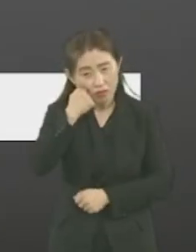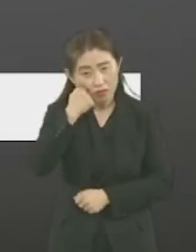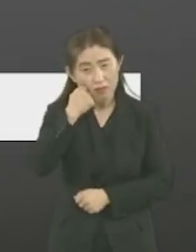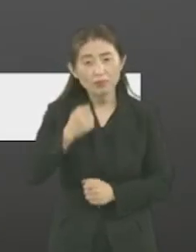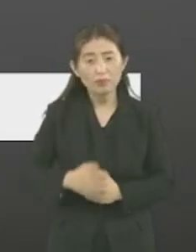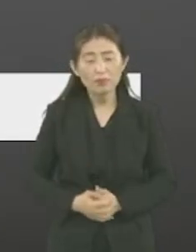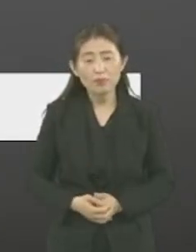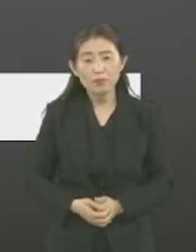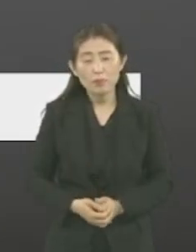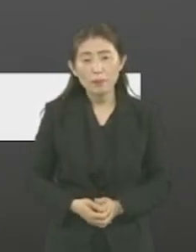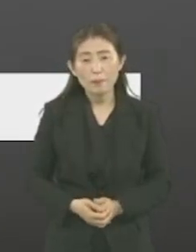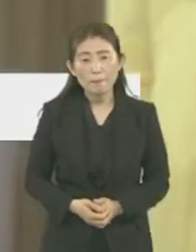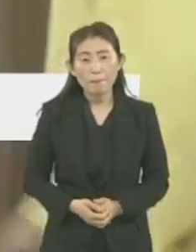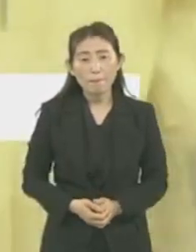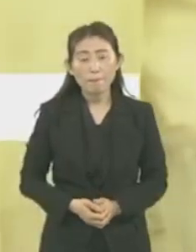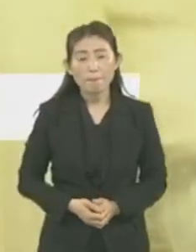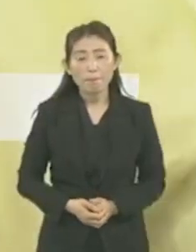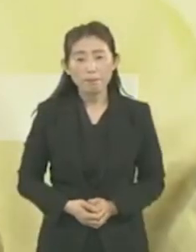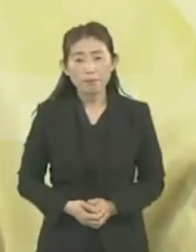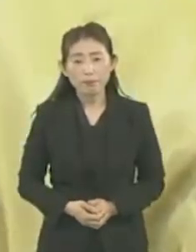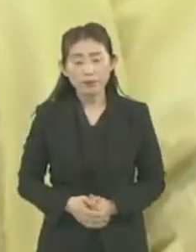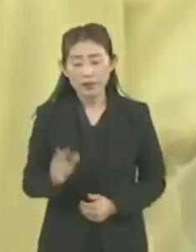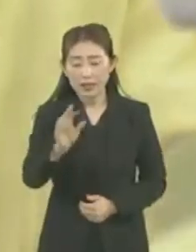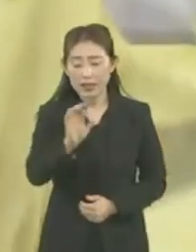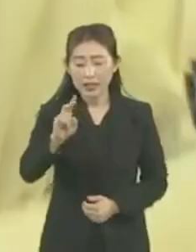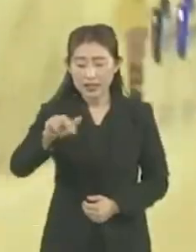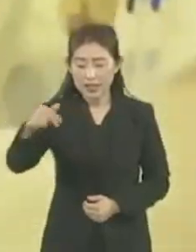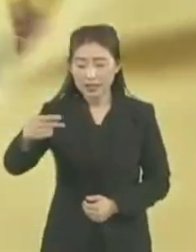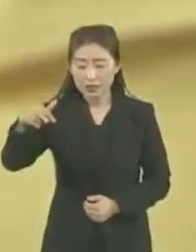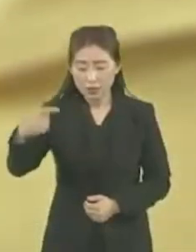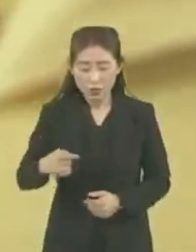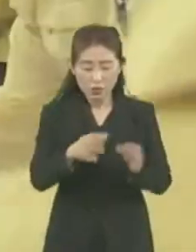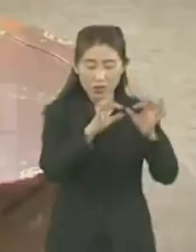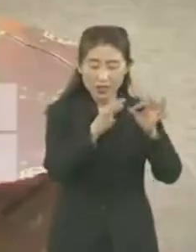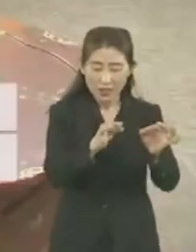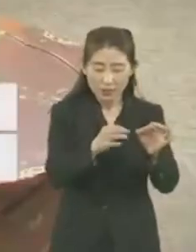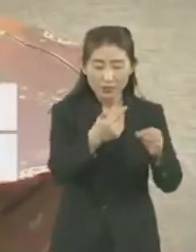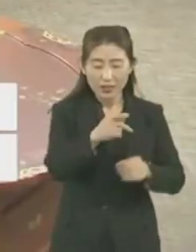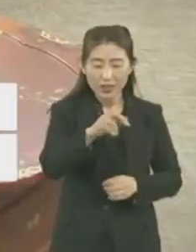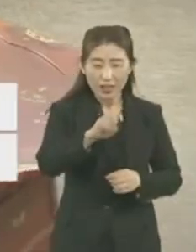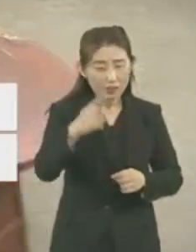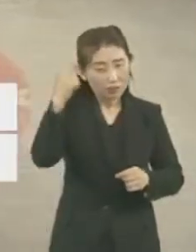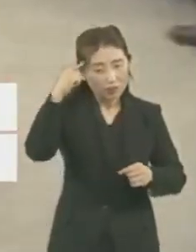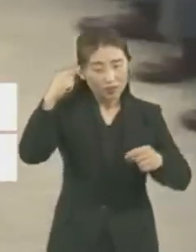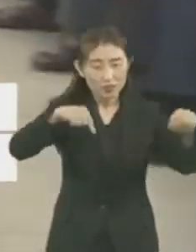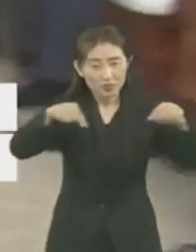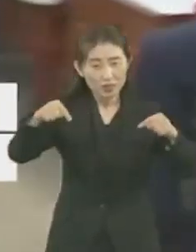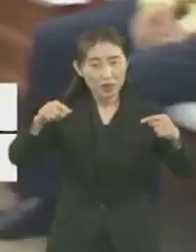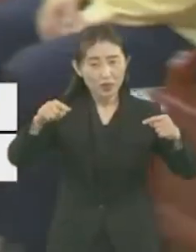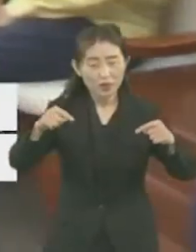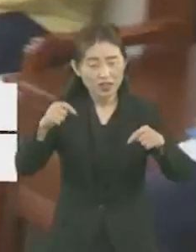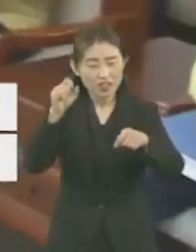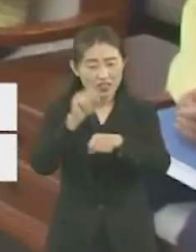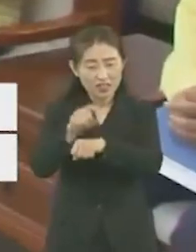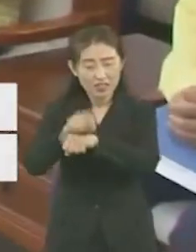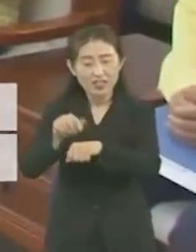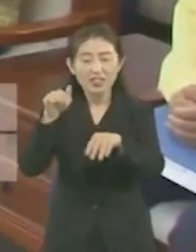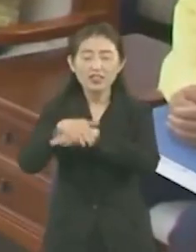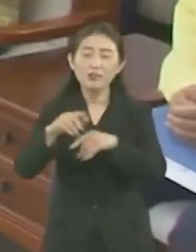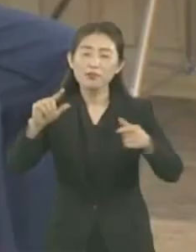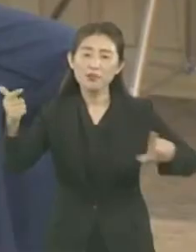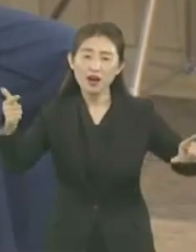확정적으로 말씀드릴 상황은 아닙니다. 양승조 현 지사와 김태흠 당선인의 정치 철학과 성향이 크게 다른 만큼